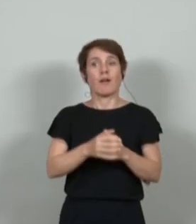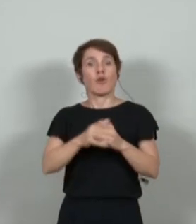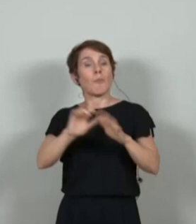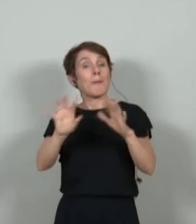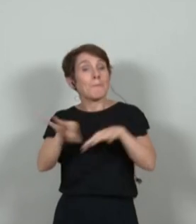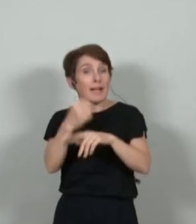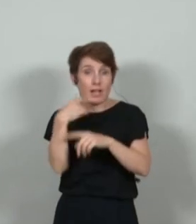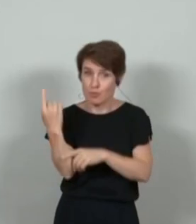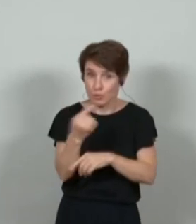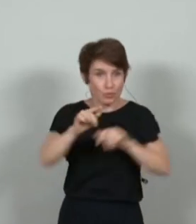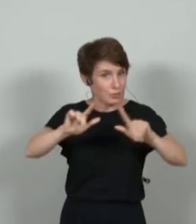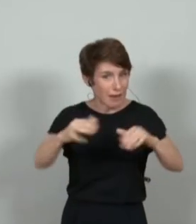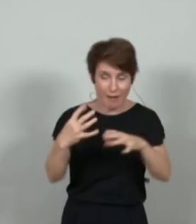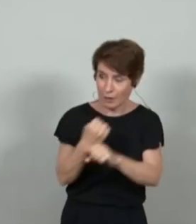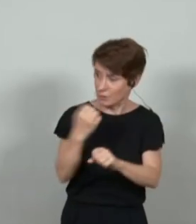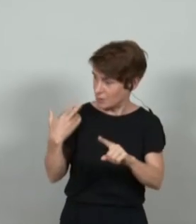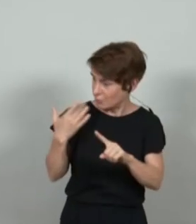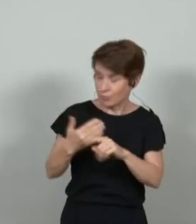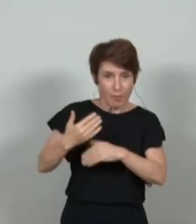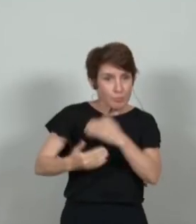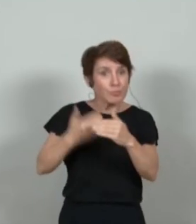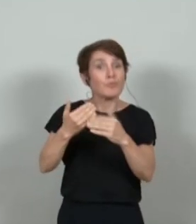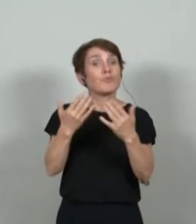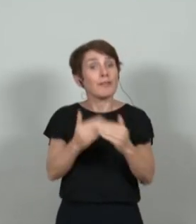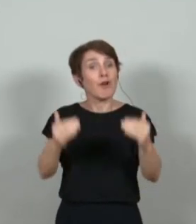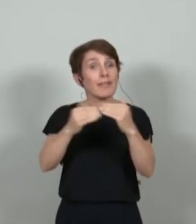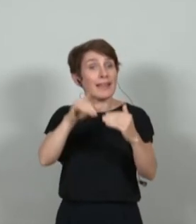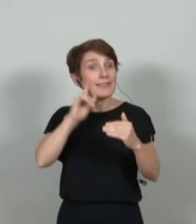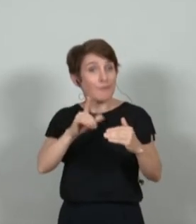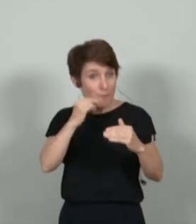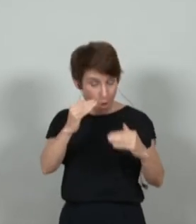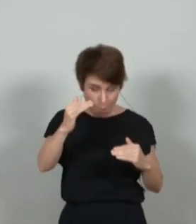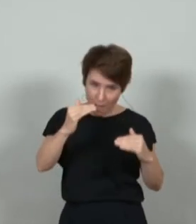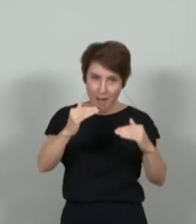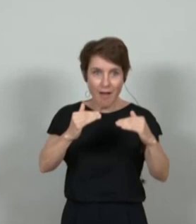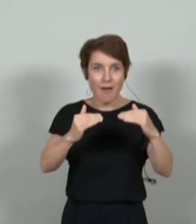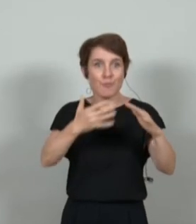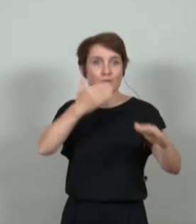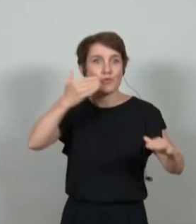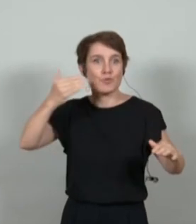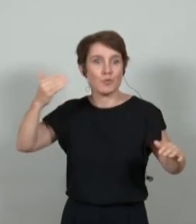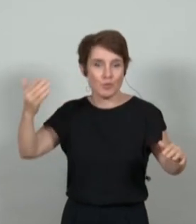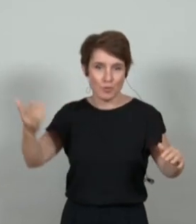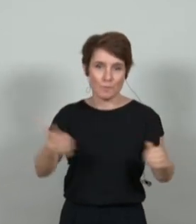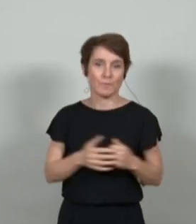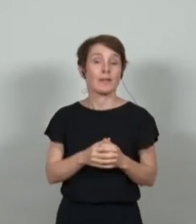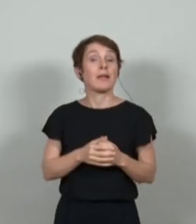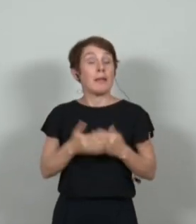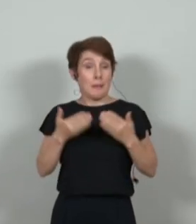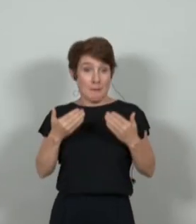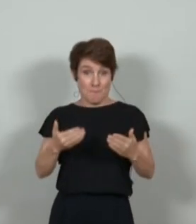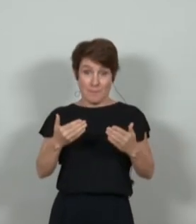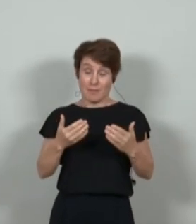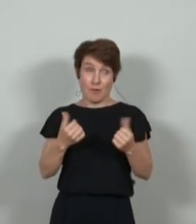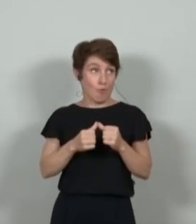des avancées plus que significatives comme l'égalité femme homme au-delà de ses combats celui de l'urgence climatique constitue